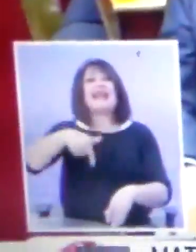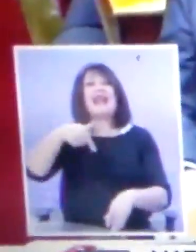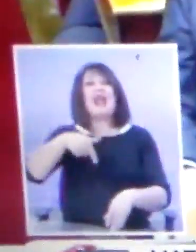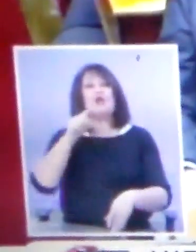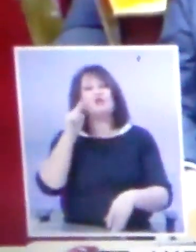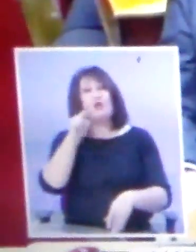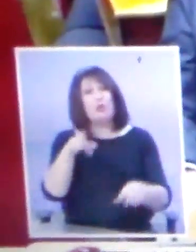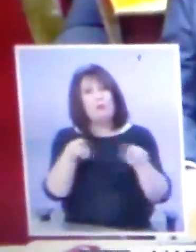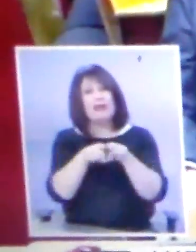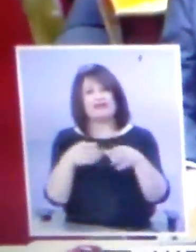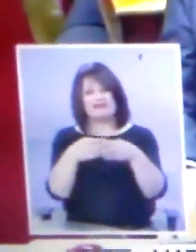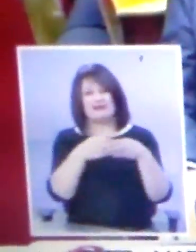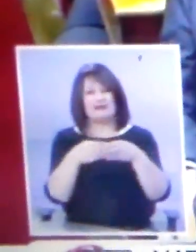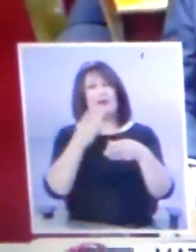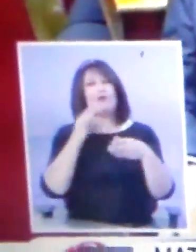είδα.